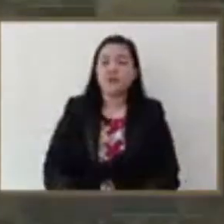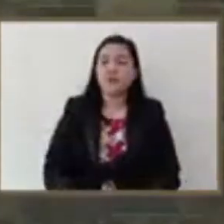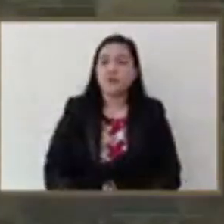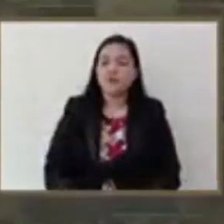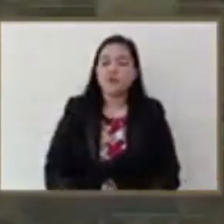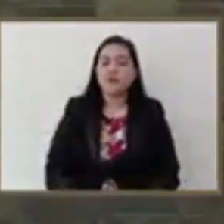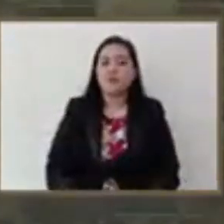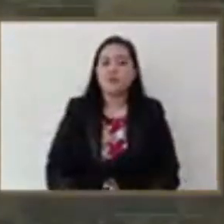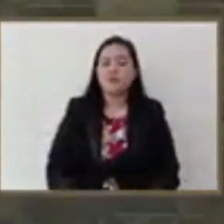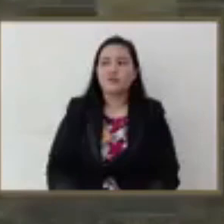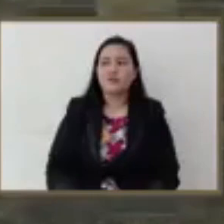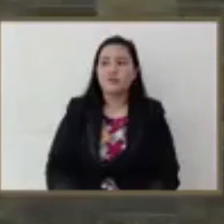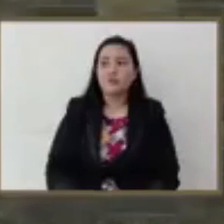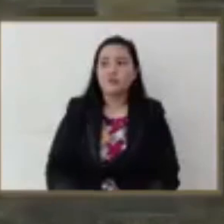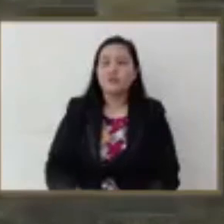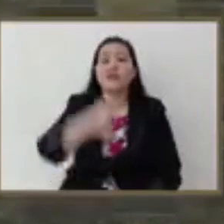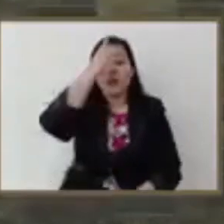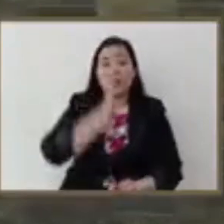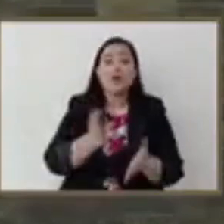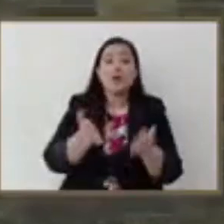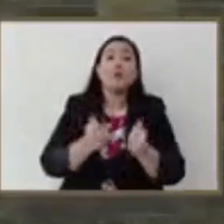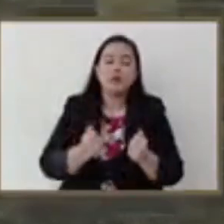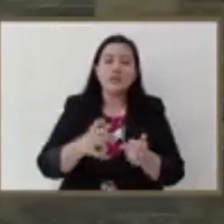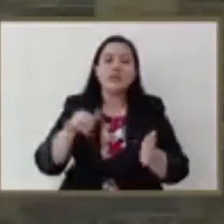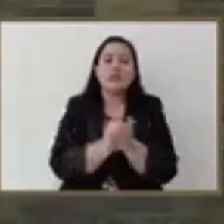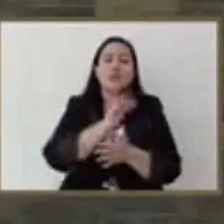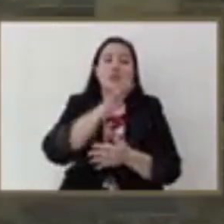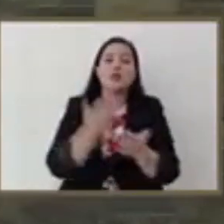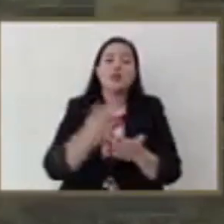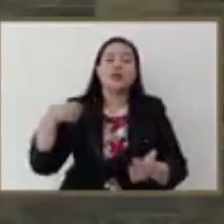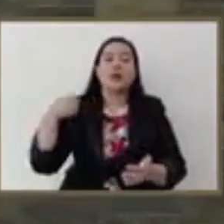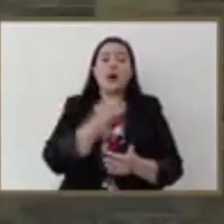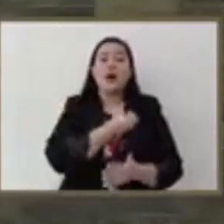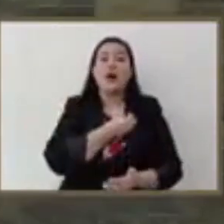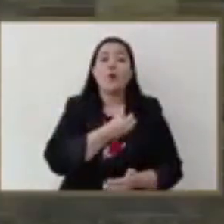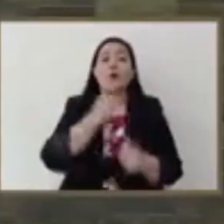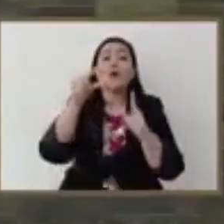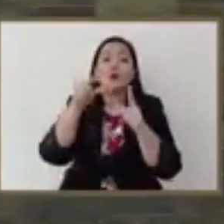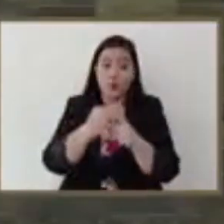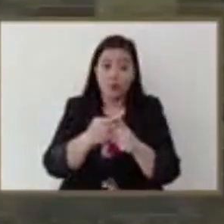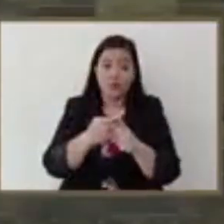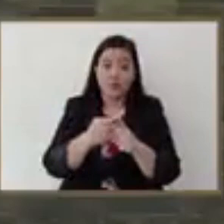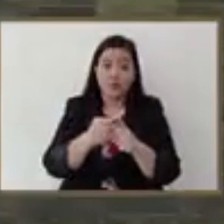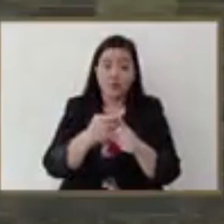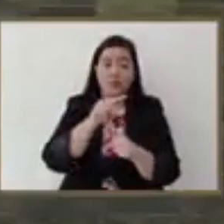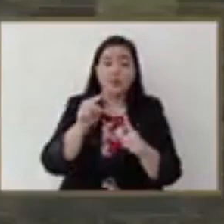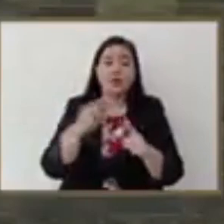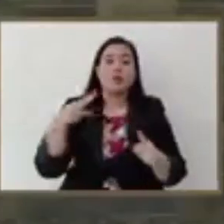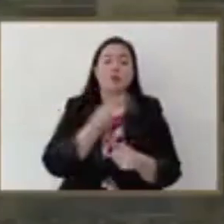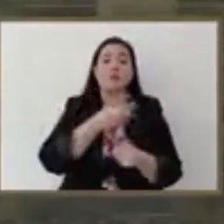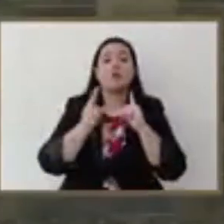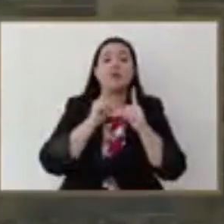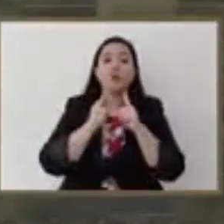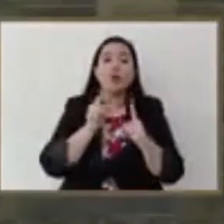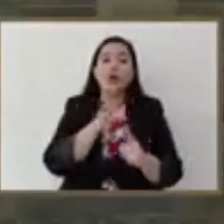lahat dapat ng ating sasabihin at pamamaraan natin dapat nagagaling po yan sa salita ng Diyos. Why? Because